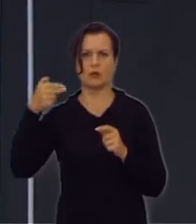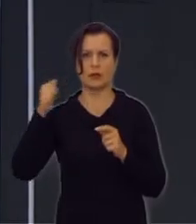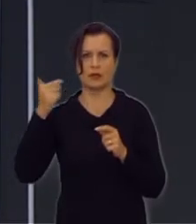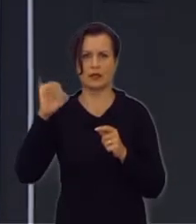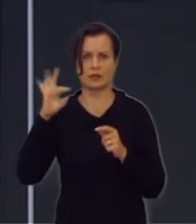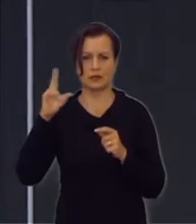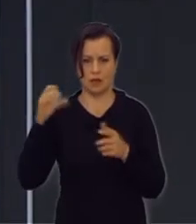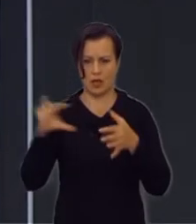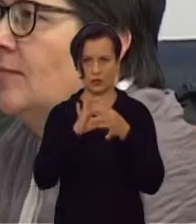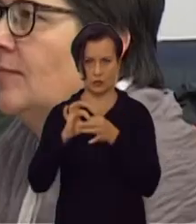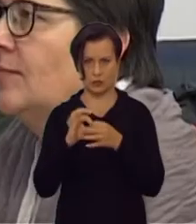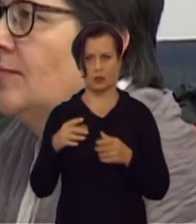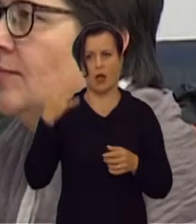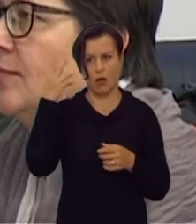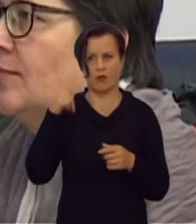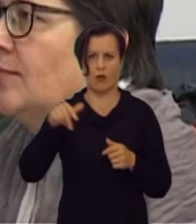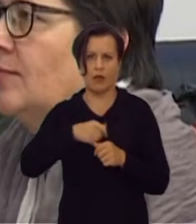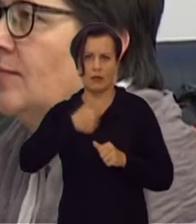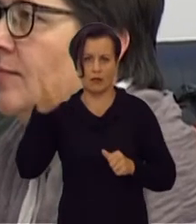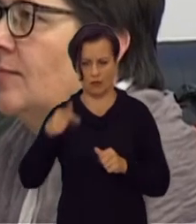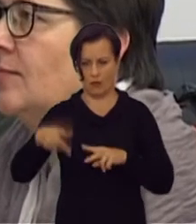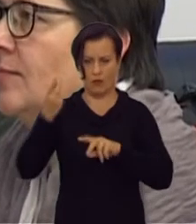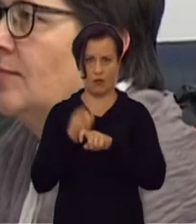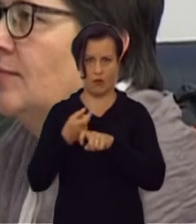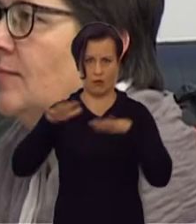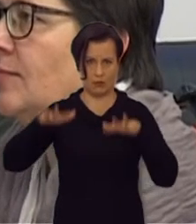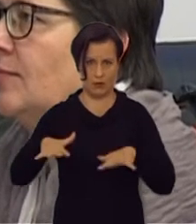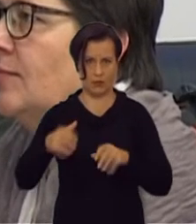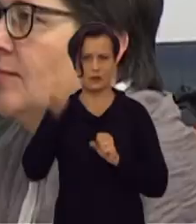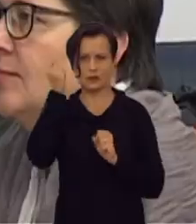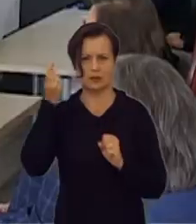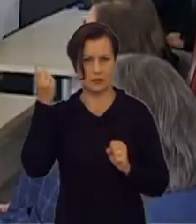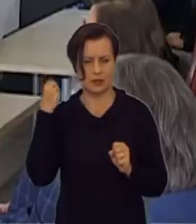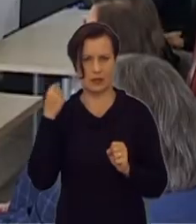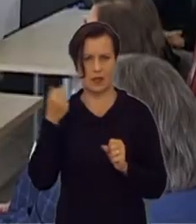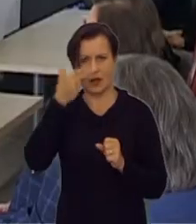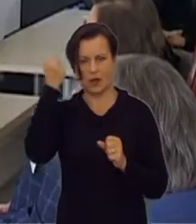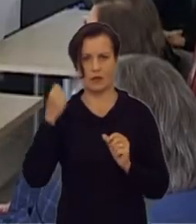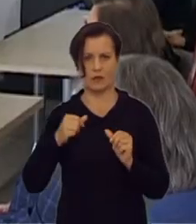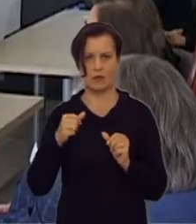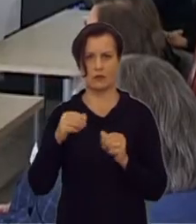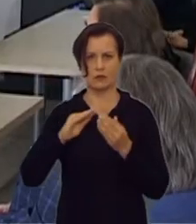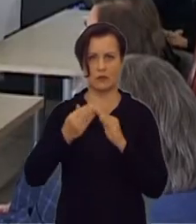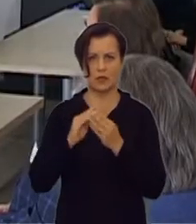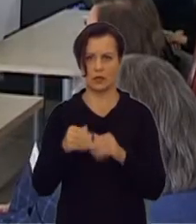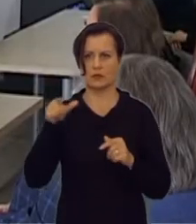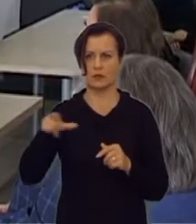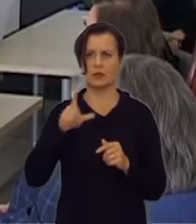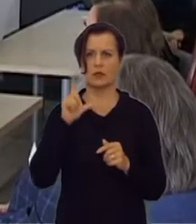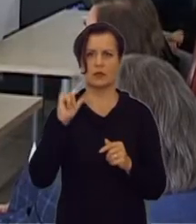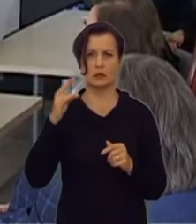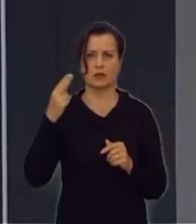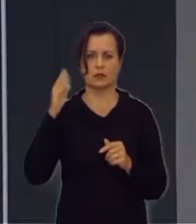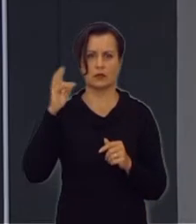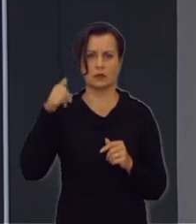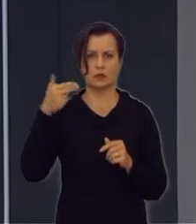yra Kėdainiai, senas istorinis Lietuvos miestas, vienas didžiausių reformacijos ir lituanistikos centrų Lietuvos